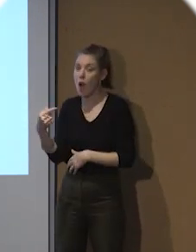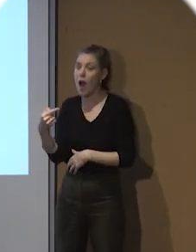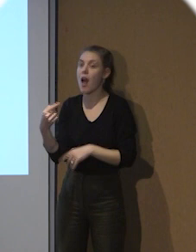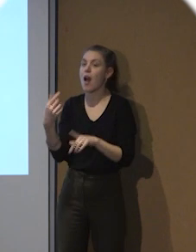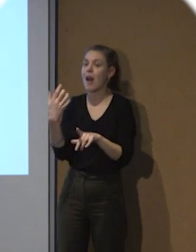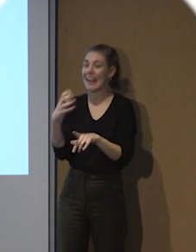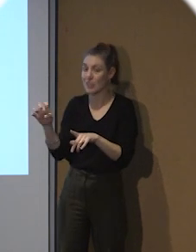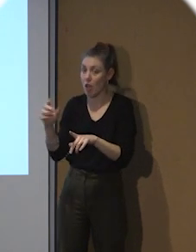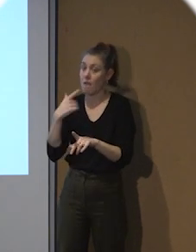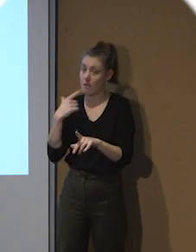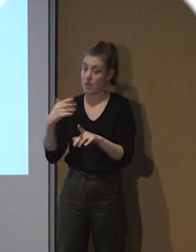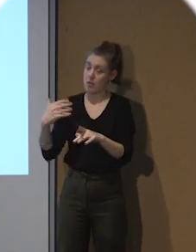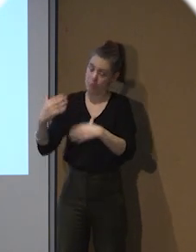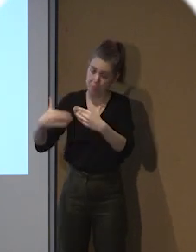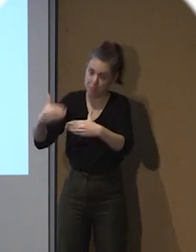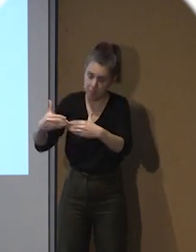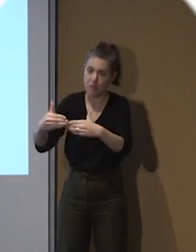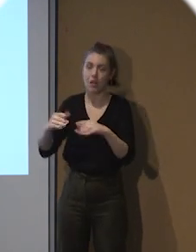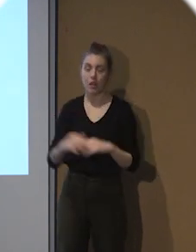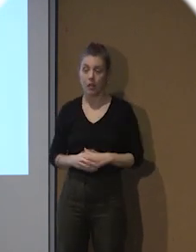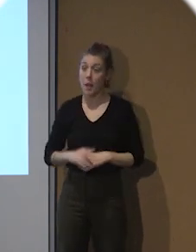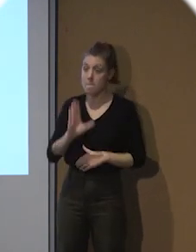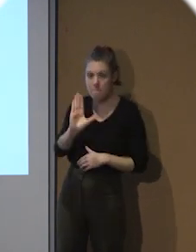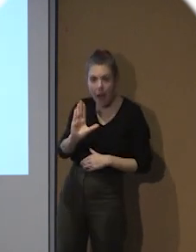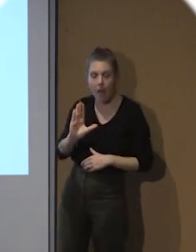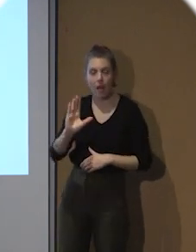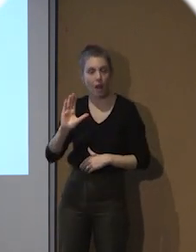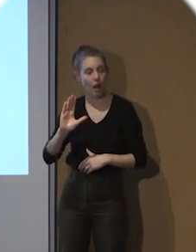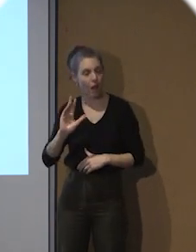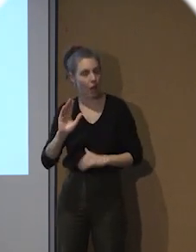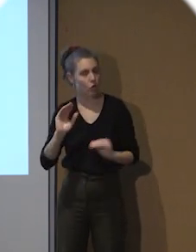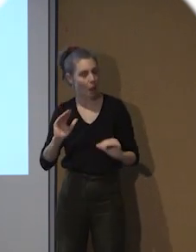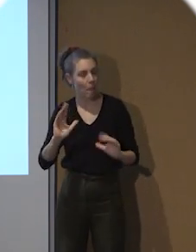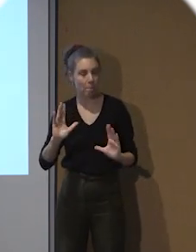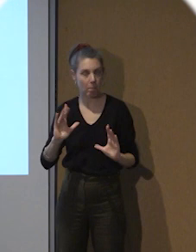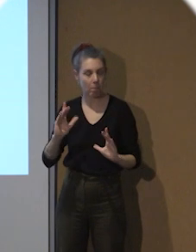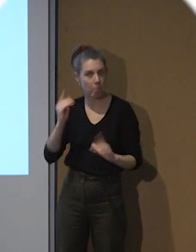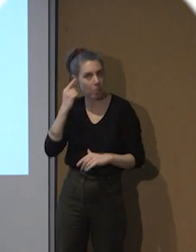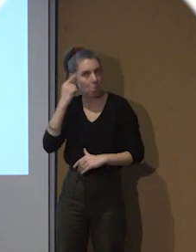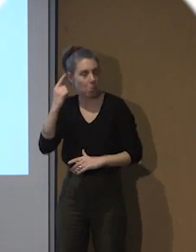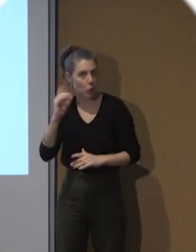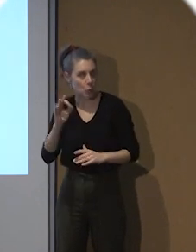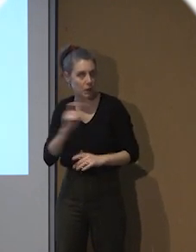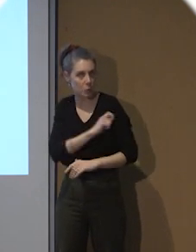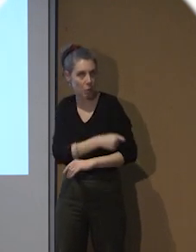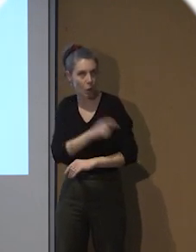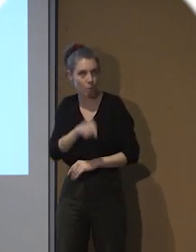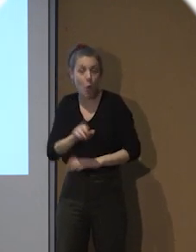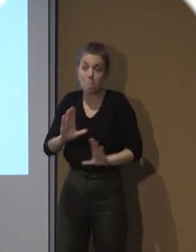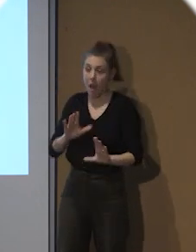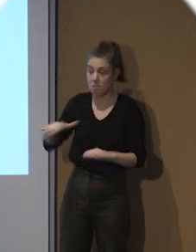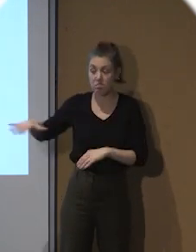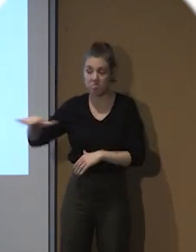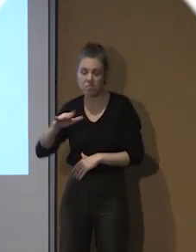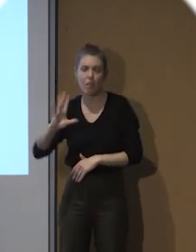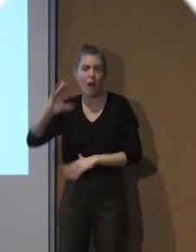Sans support physiologique. On ne connaît pas encore bien, pas du tout d'ailleurs, la physiologie, elle est au point mort, puisque à